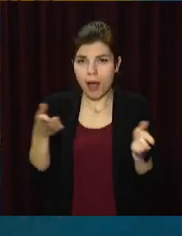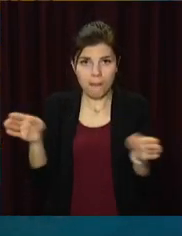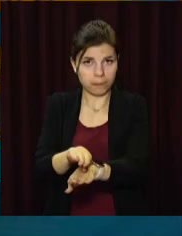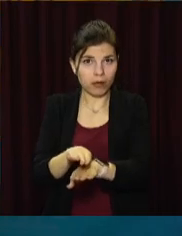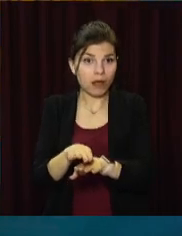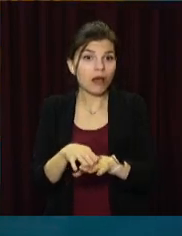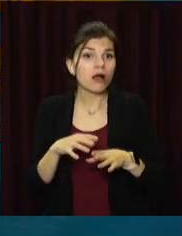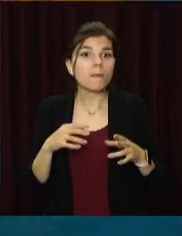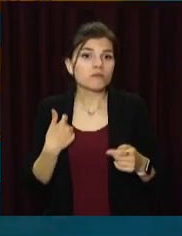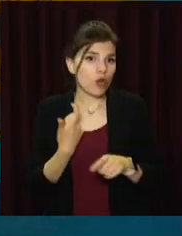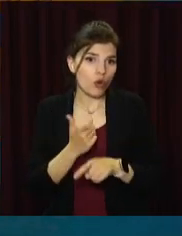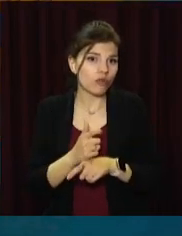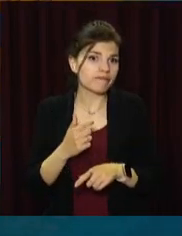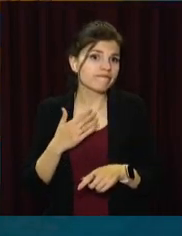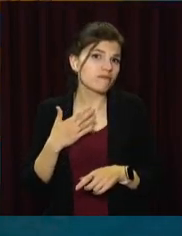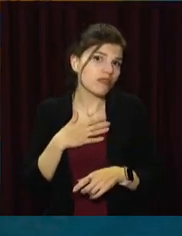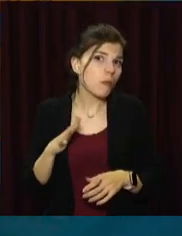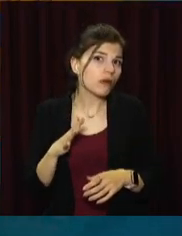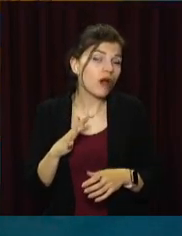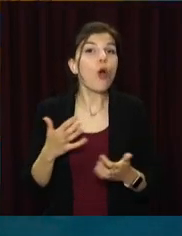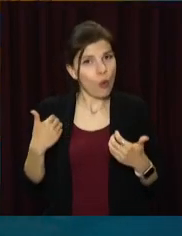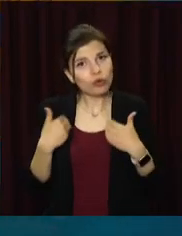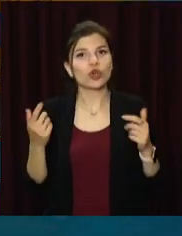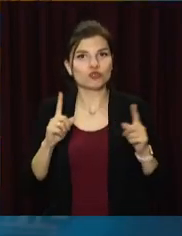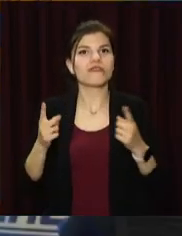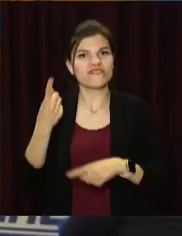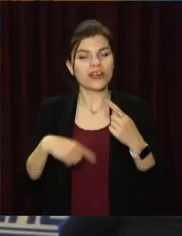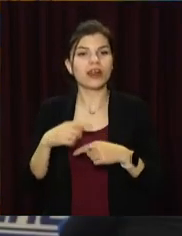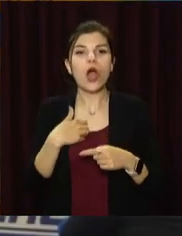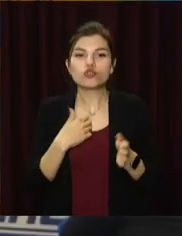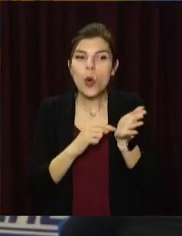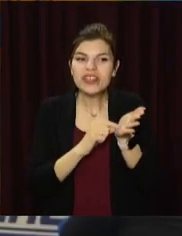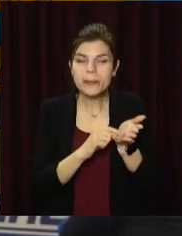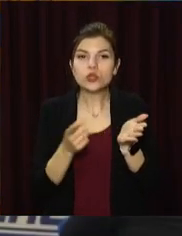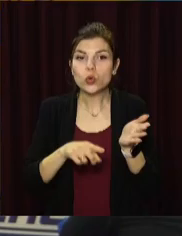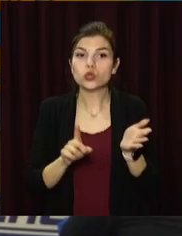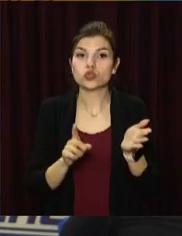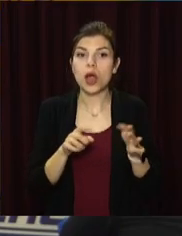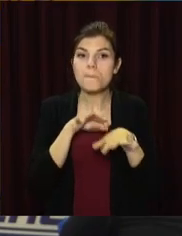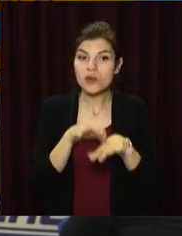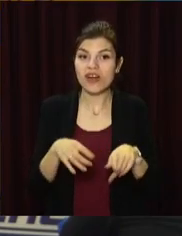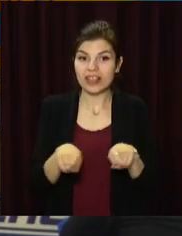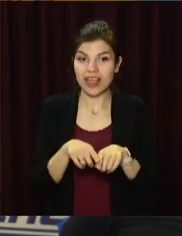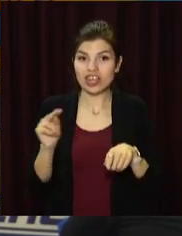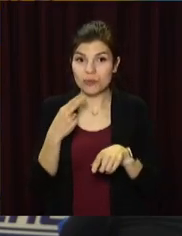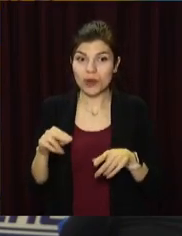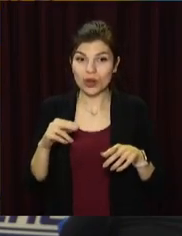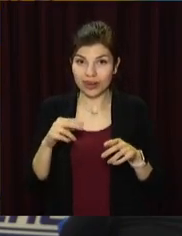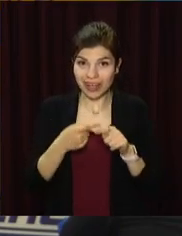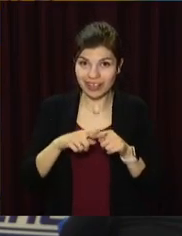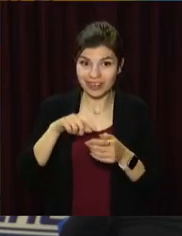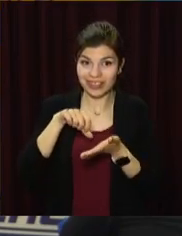Дніпропетровщині. Мені дуже приємно, імпонірує. Я хотів відмітити те, що я думаю, що проведення цього чемпіонату